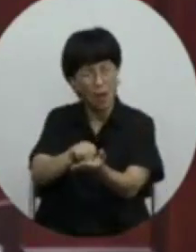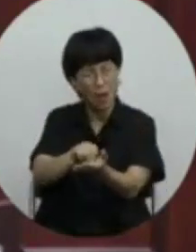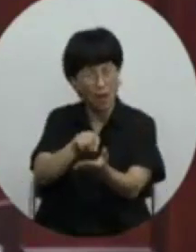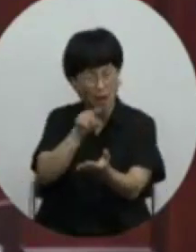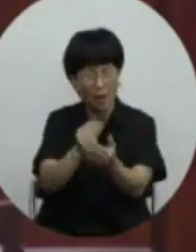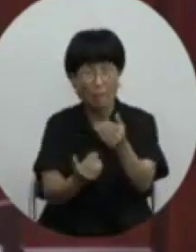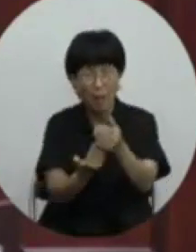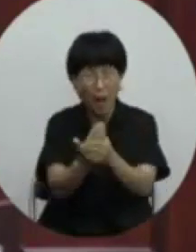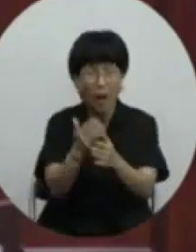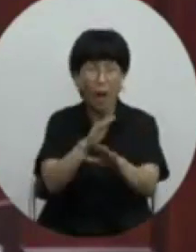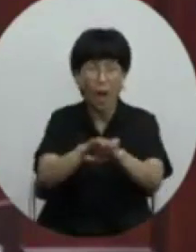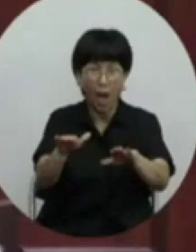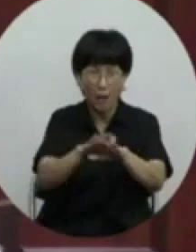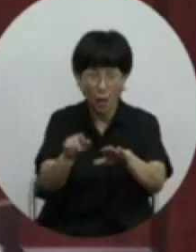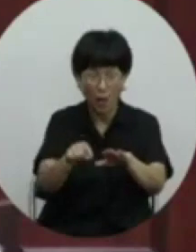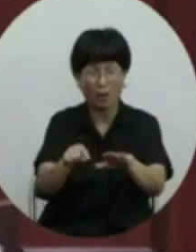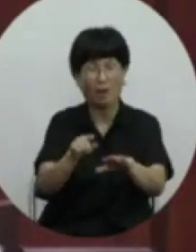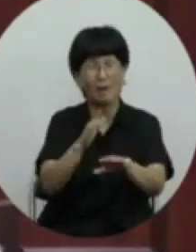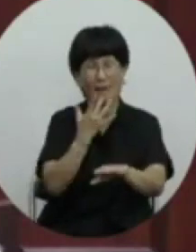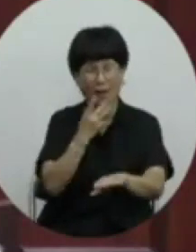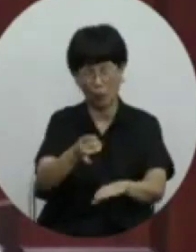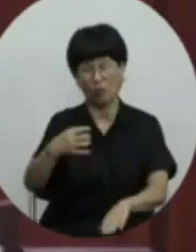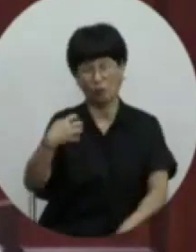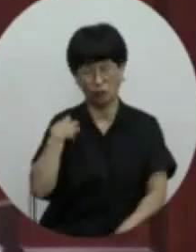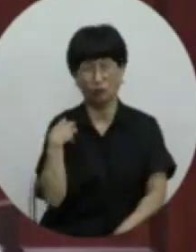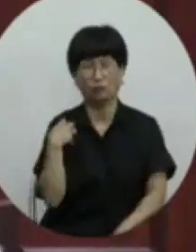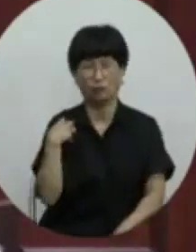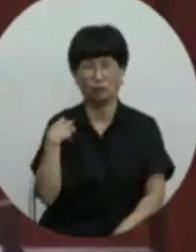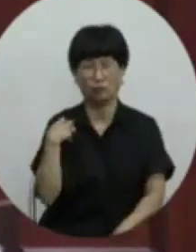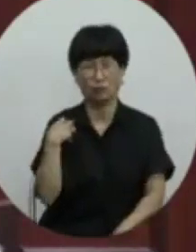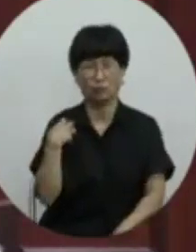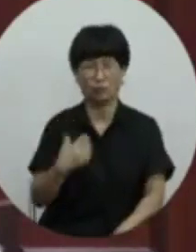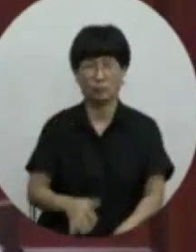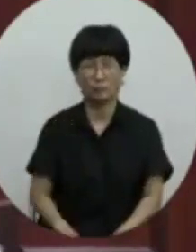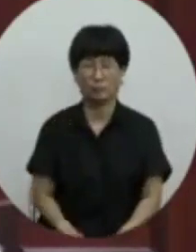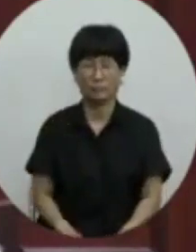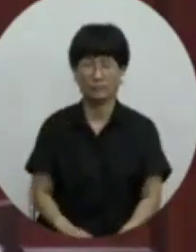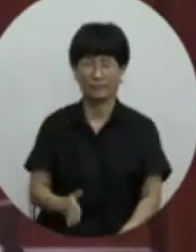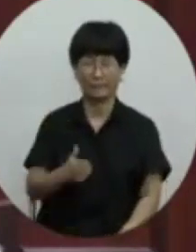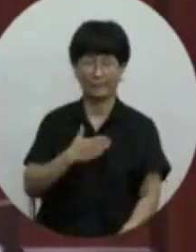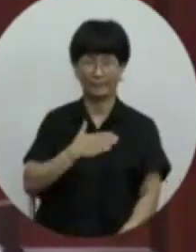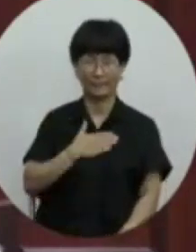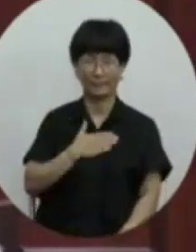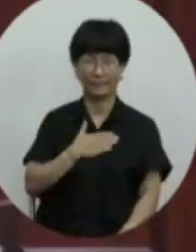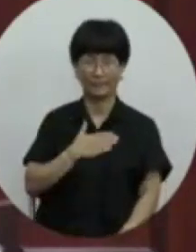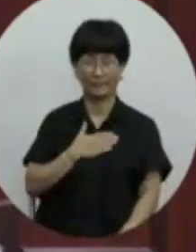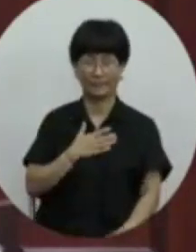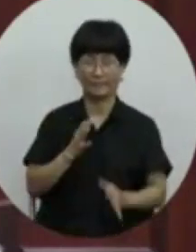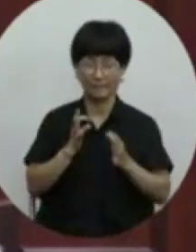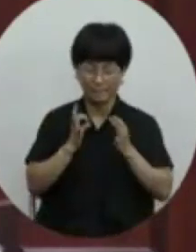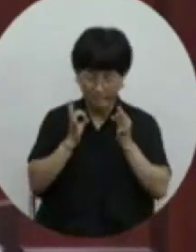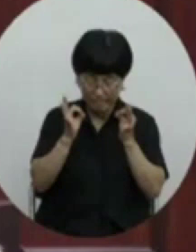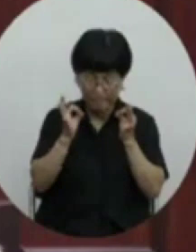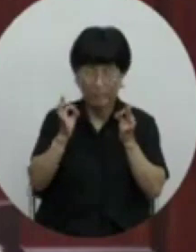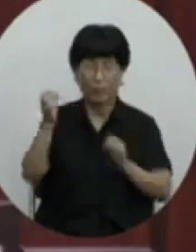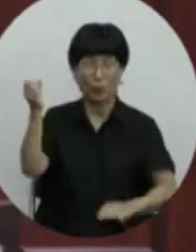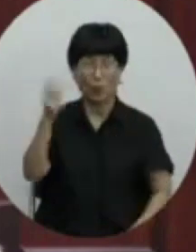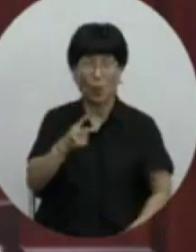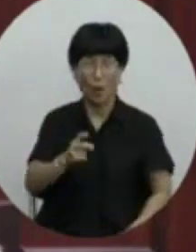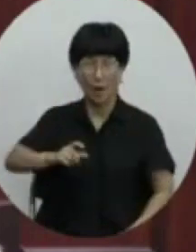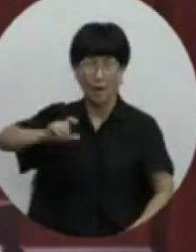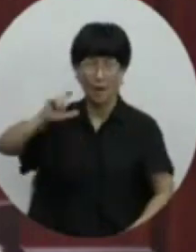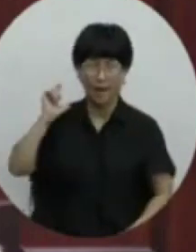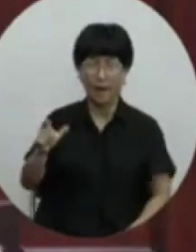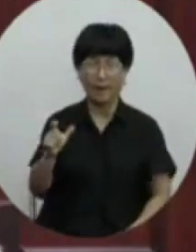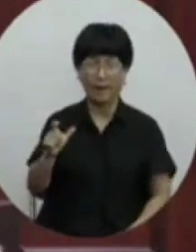것은 당연한 의무라고 사료됩니다. 저는 간절하게 그리고